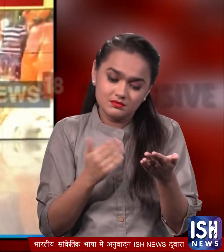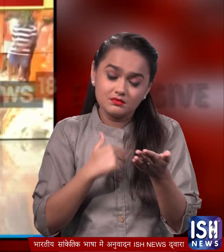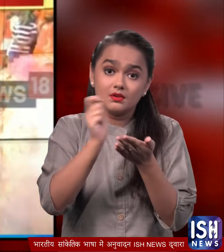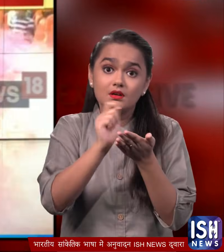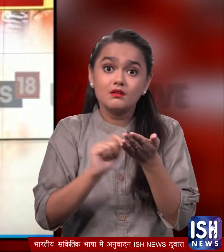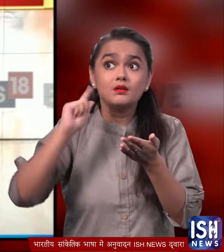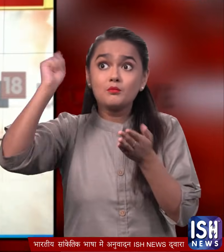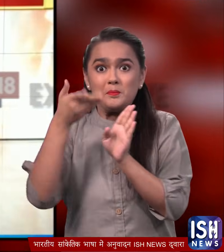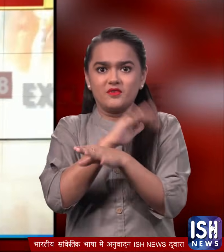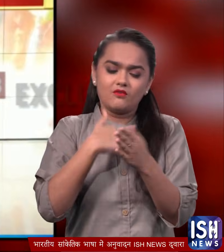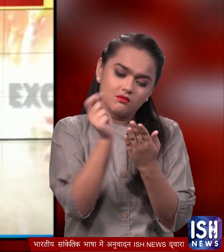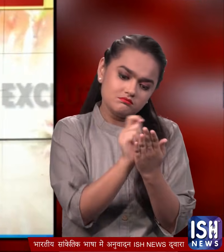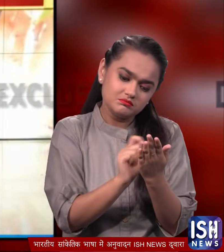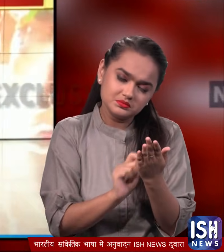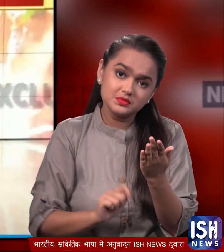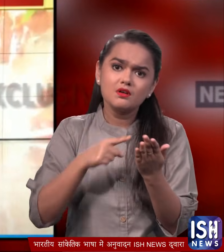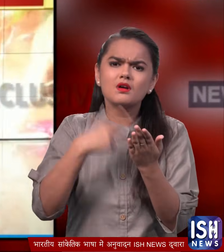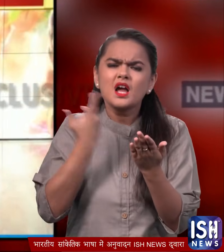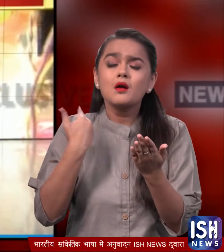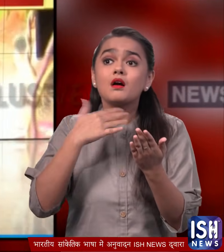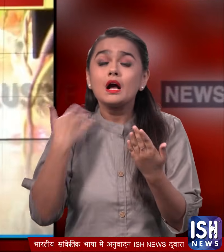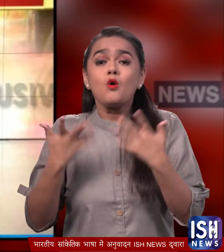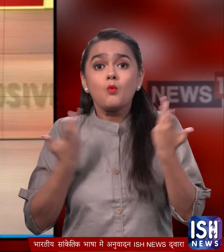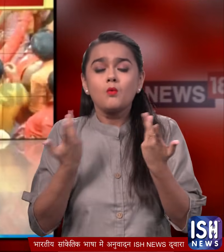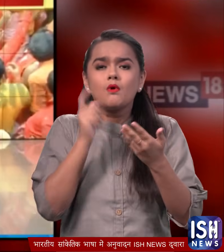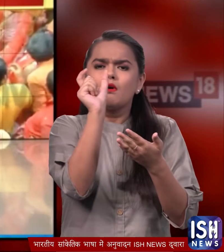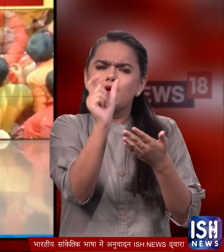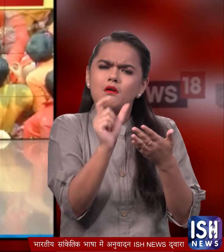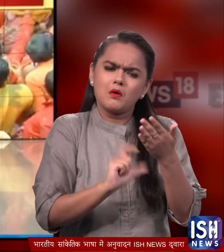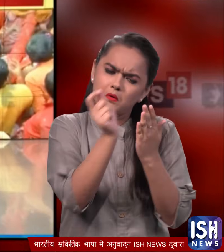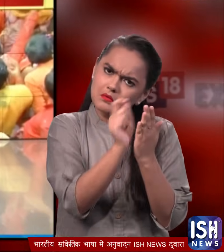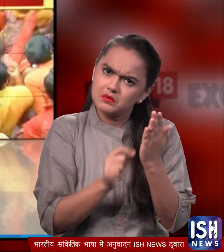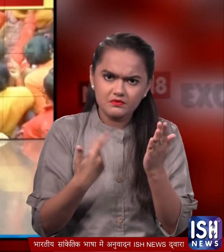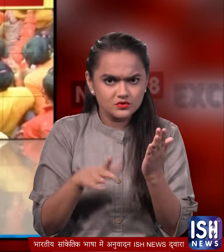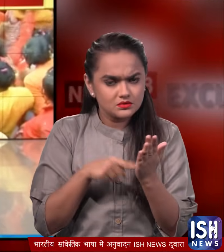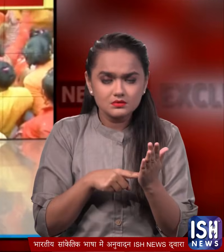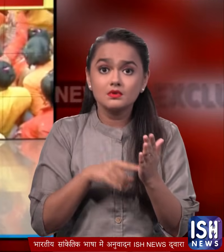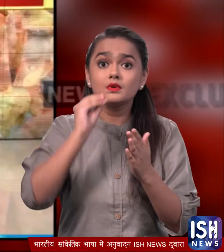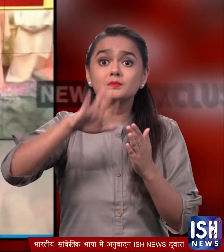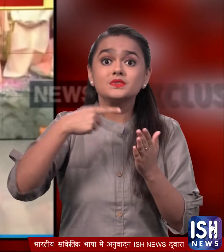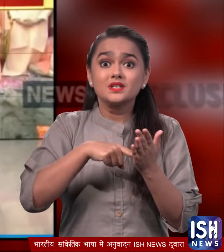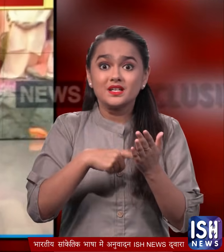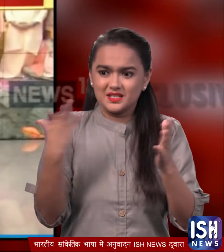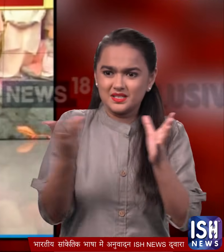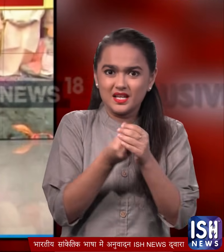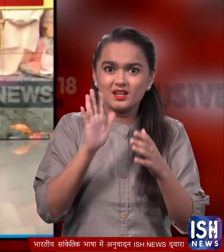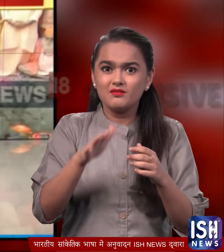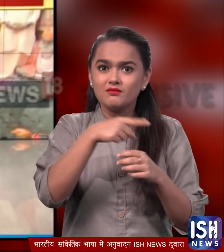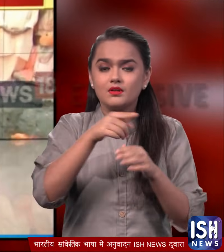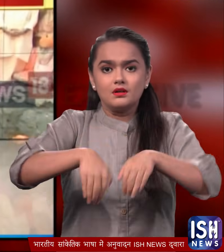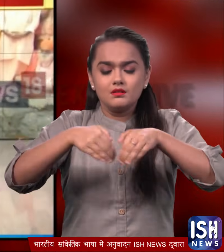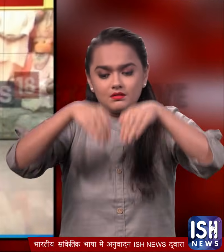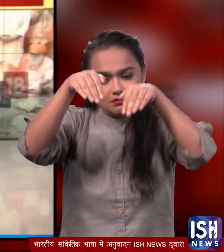सुसाइड नोट, जिसके आधार पर उनकी खुदकुशी की अबूझ पहेली सुलझाने की कोशिश हो रही। इस बीच उन्हें उन्हीं के मठ में भू समाधि दे दी